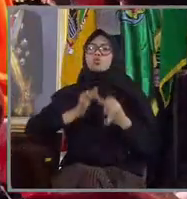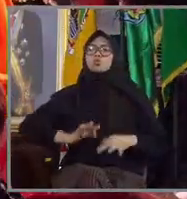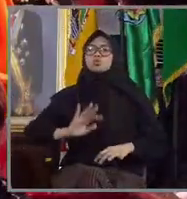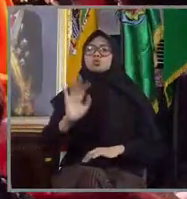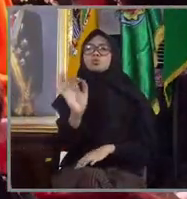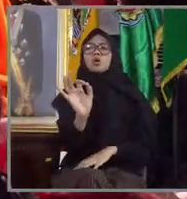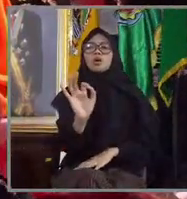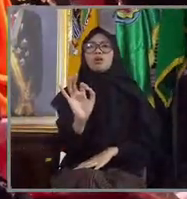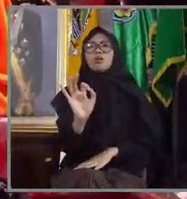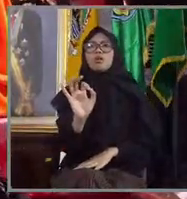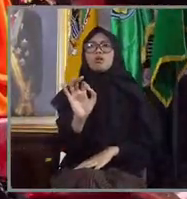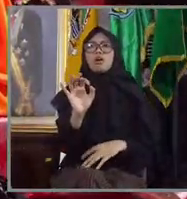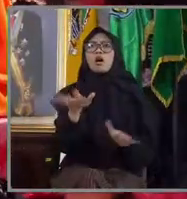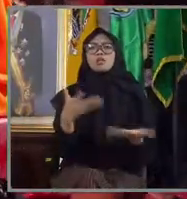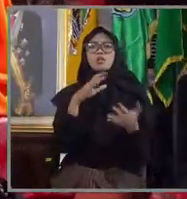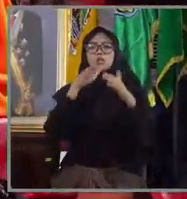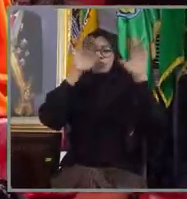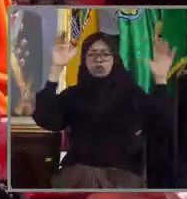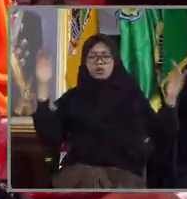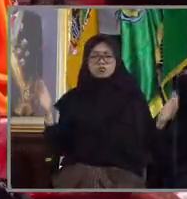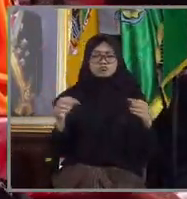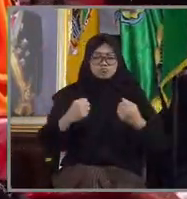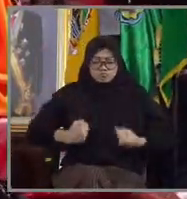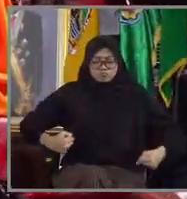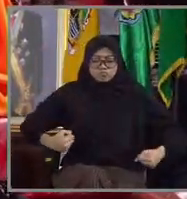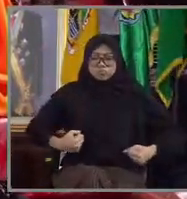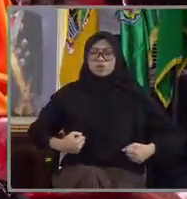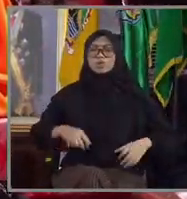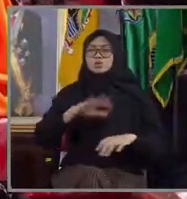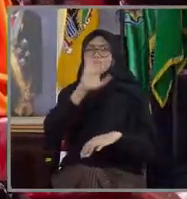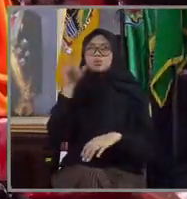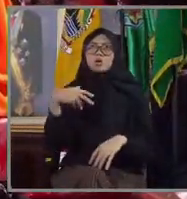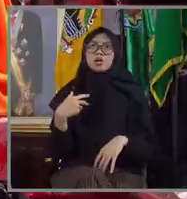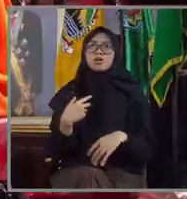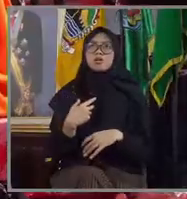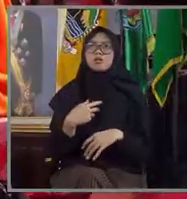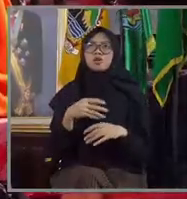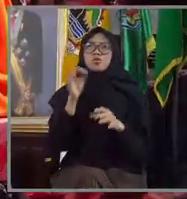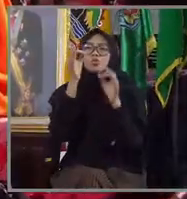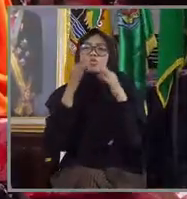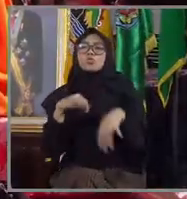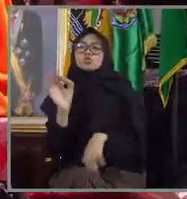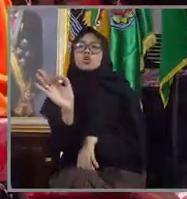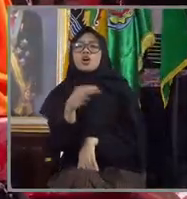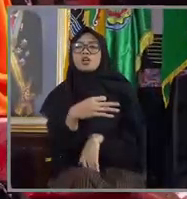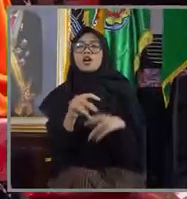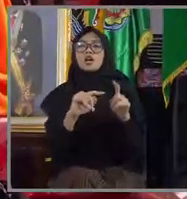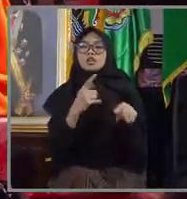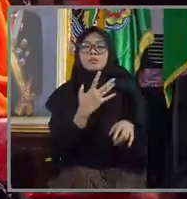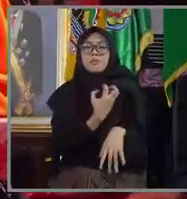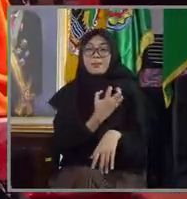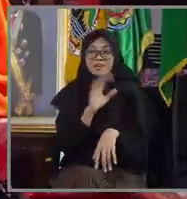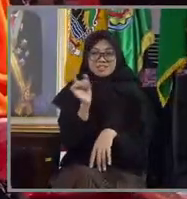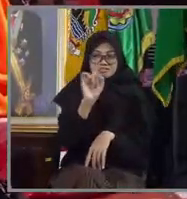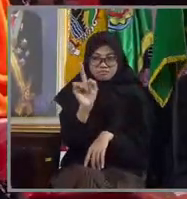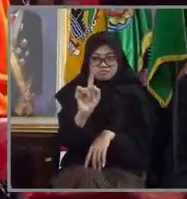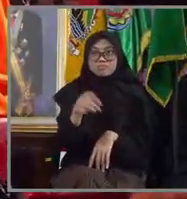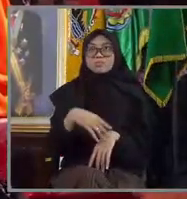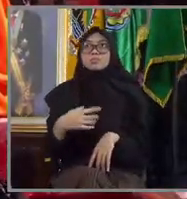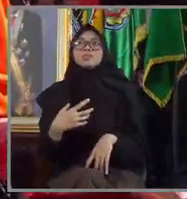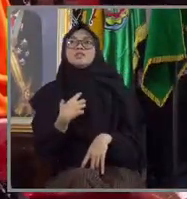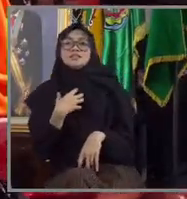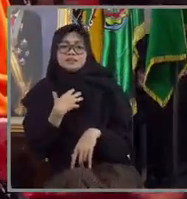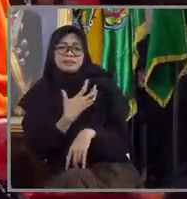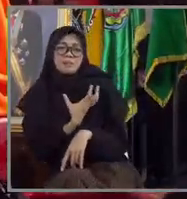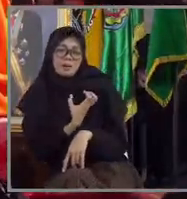benernya lu kamu kan bisa ngomong itu sambil Asyik Gak usah baper gitu kan kau bapernya sih kalo digituin